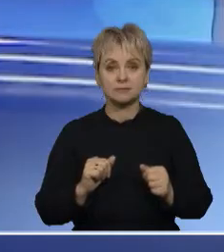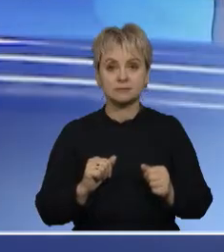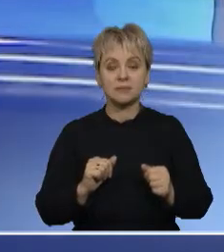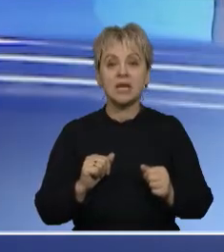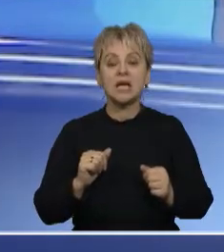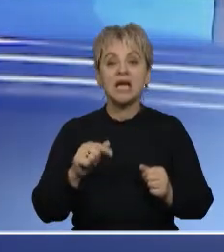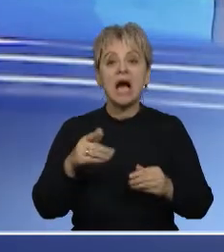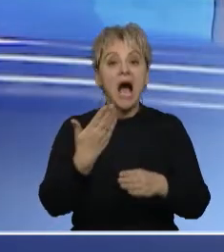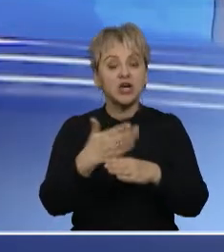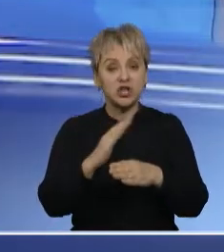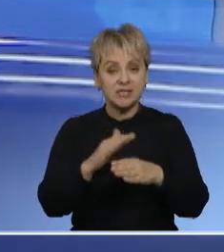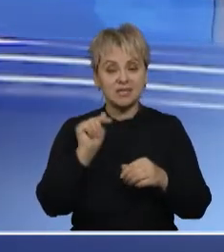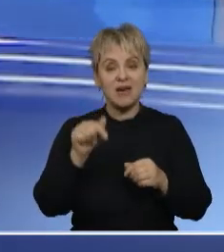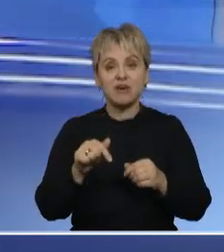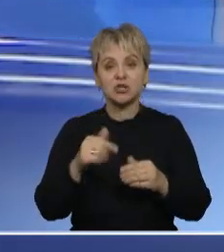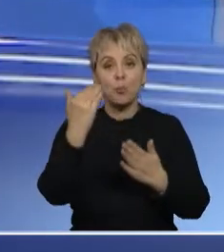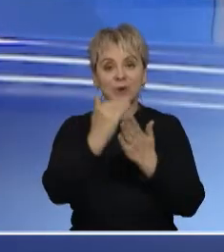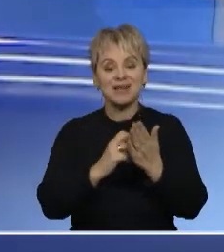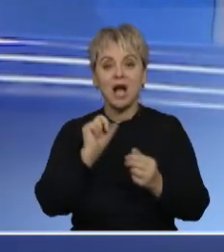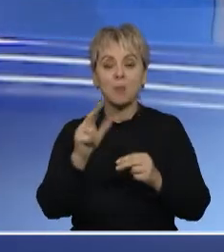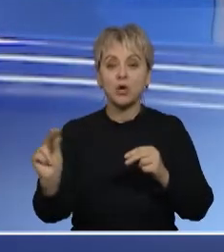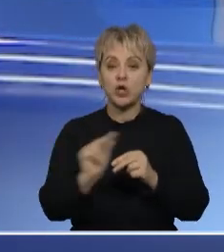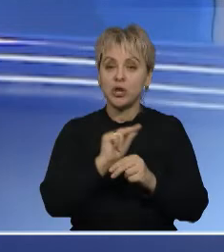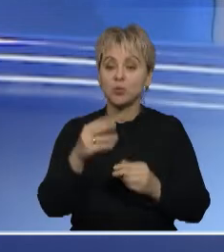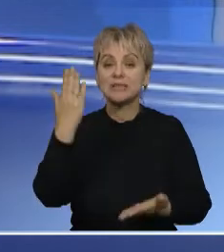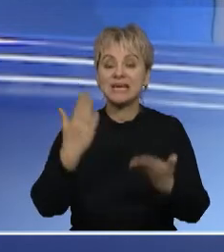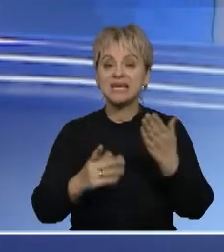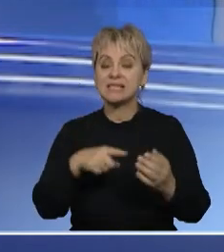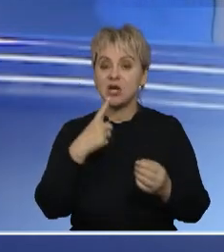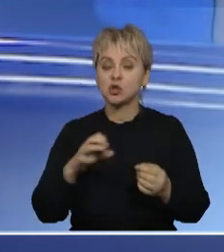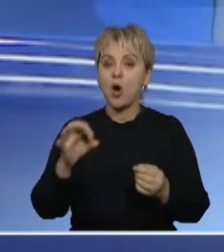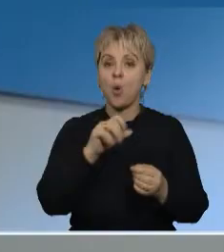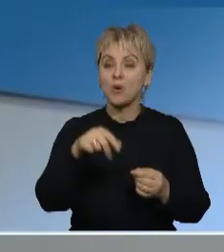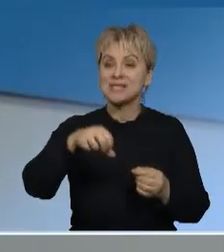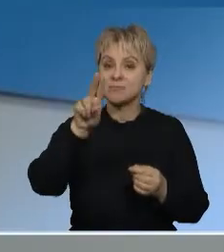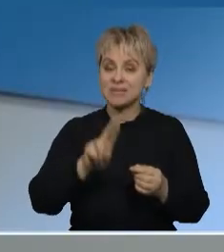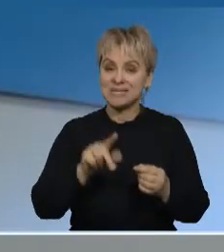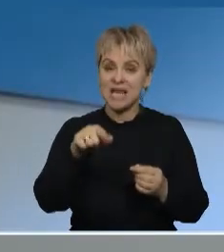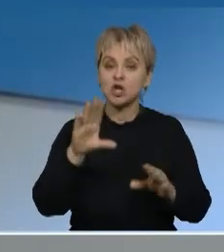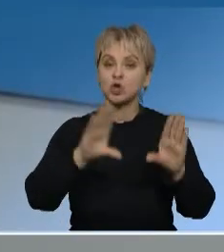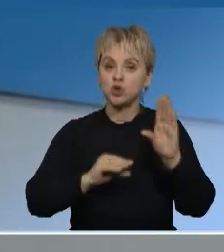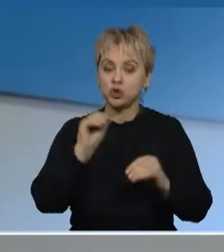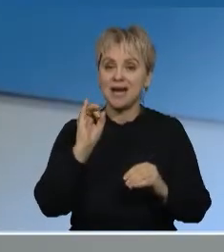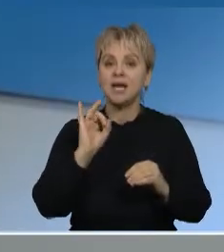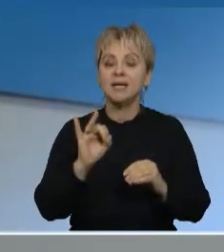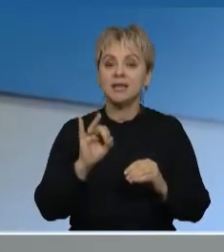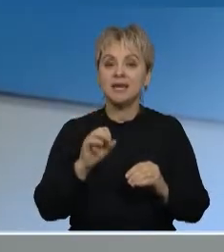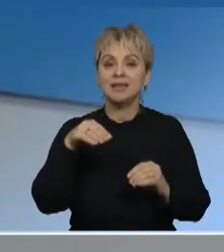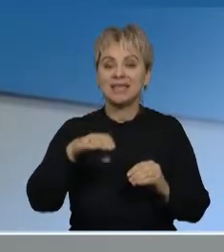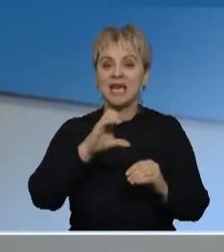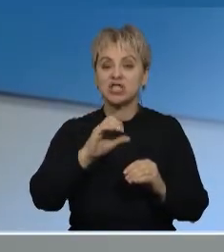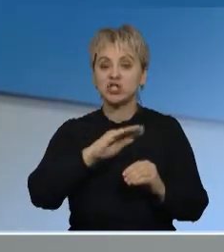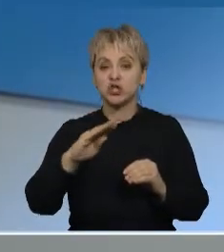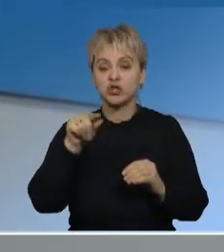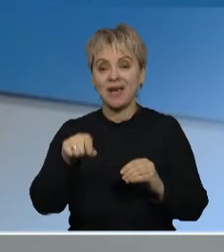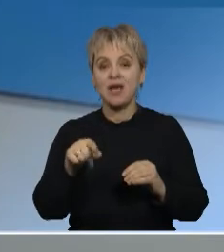О кредитовании программы капитального ремонта, если речь идет о специальных счетах и ТСЖ. То